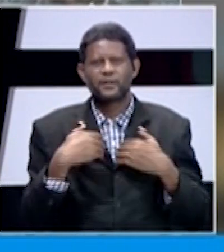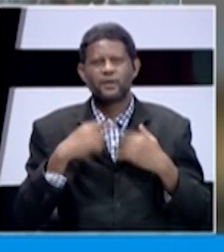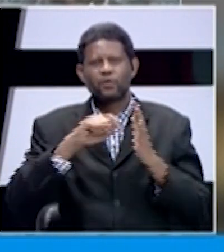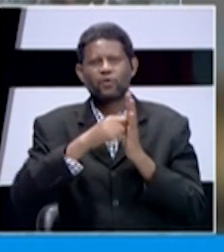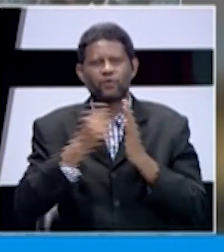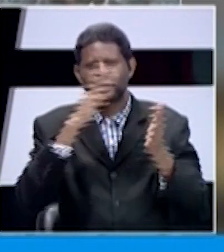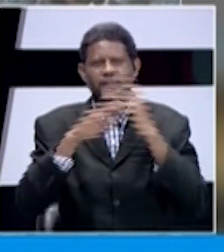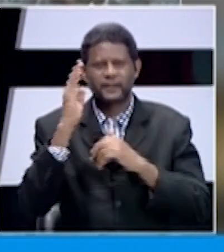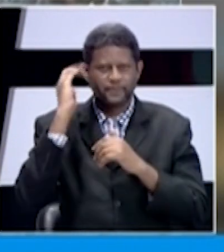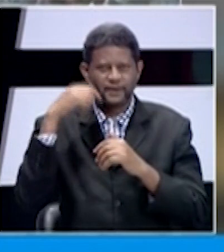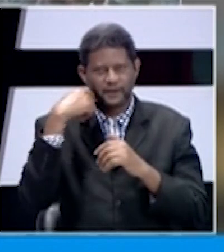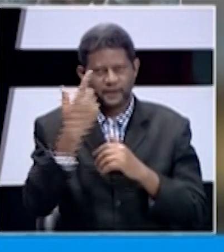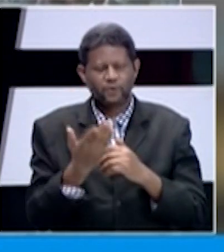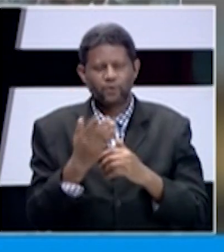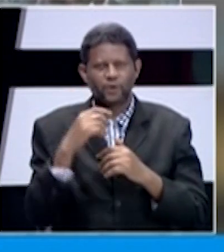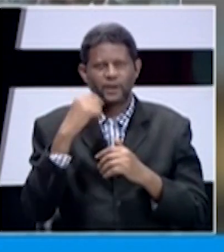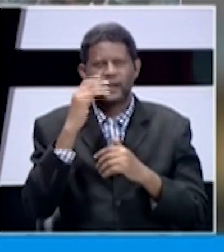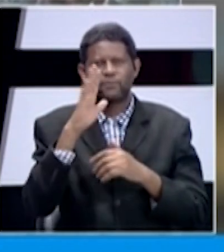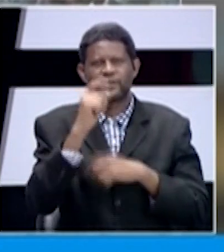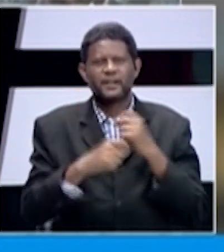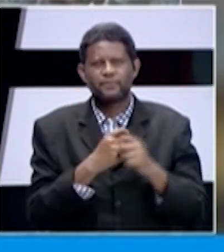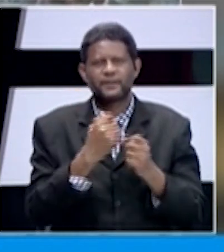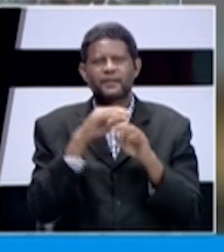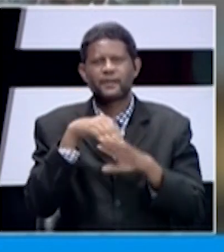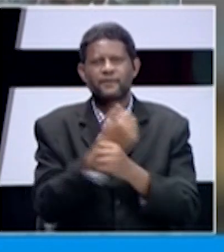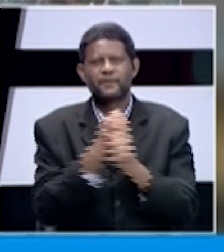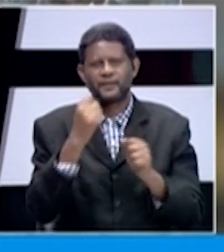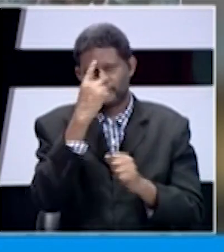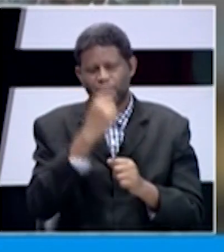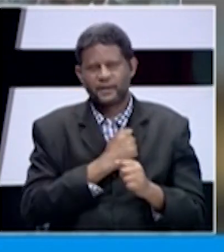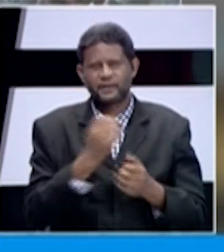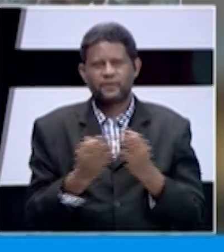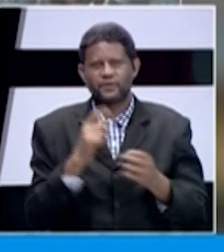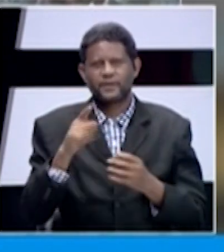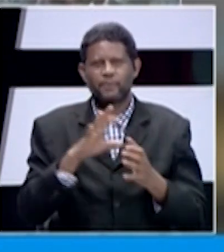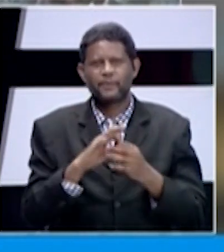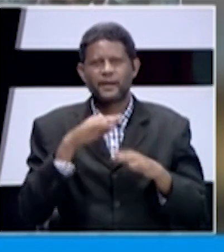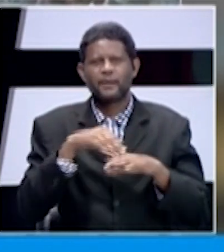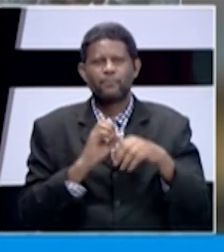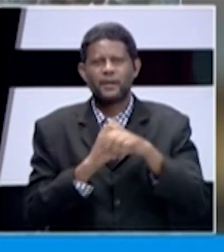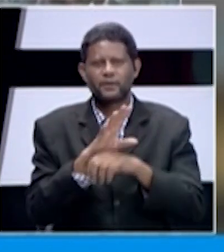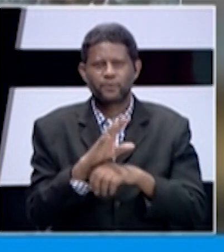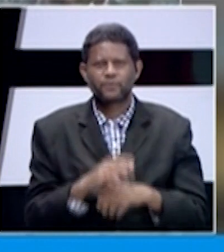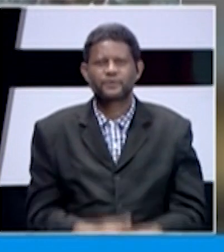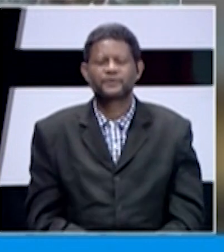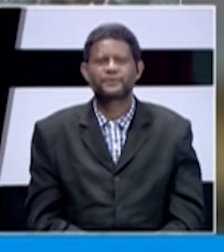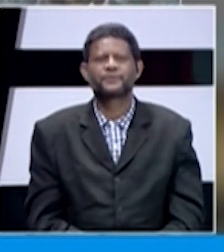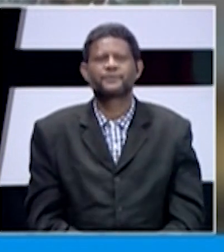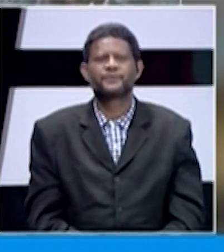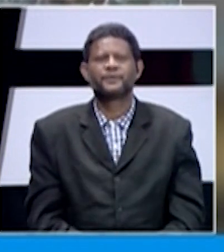تقامات أبي زغطو لحاموش تعمتات كم زفتحن زلو أمنت قليزو تمحبر أبي مالغتو